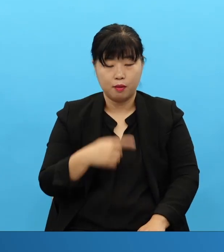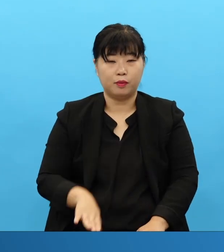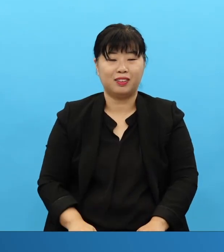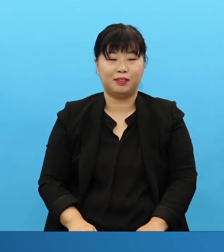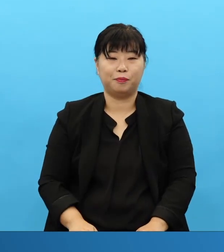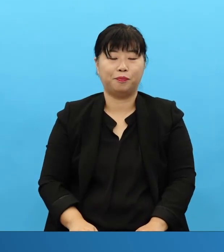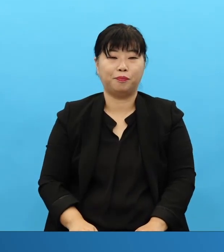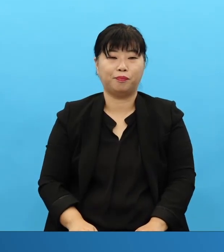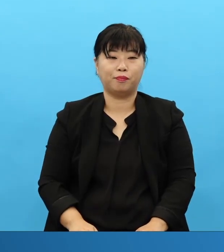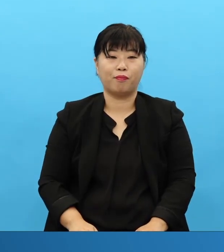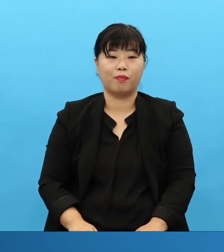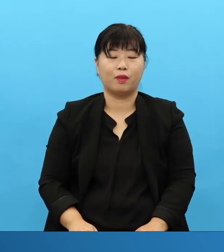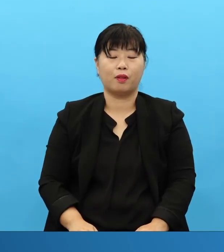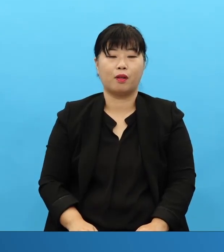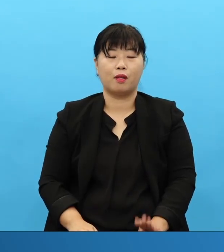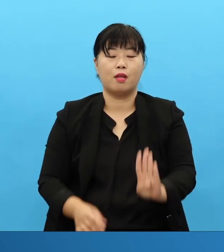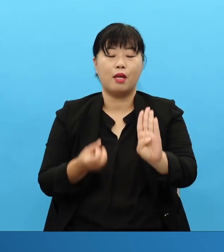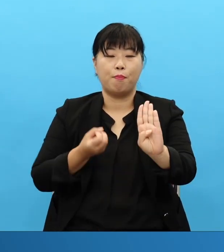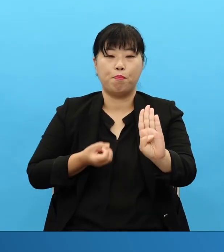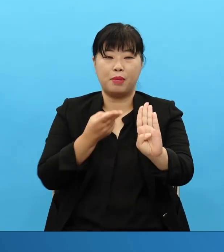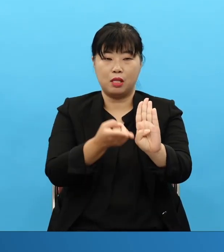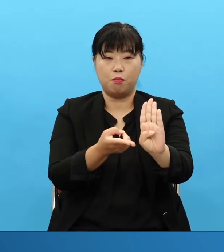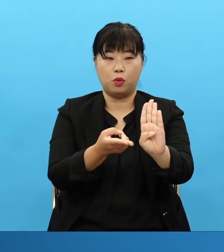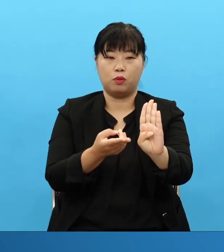한번 찾아보세요. Let's look at Philippians.